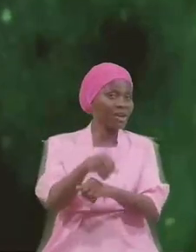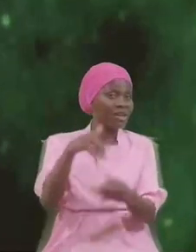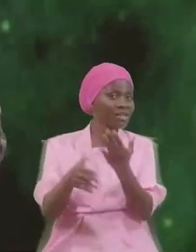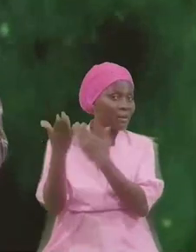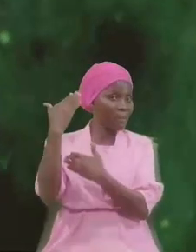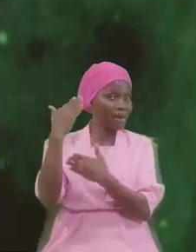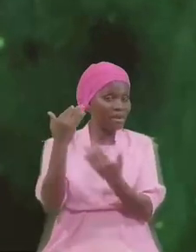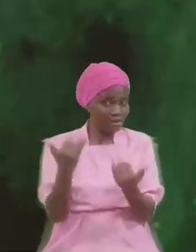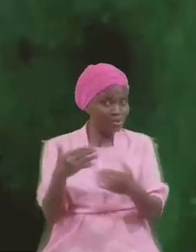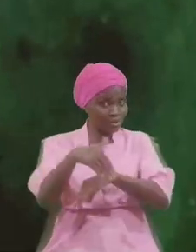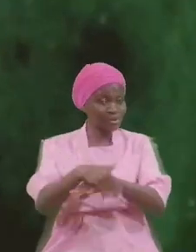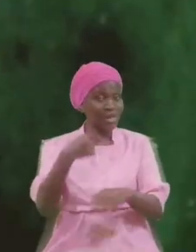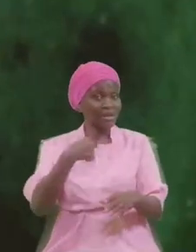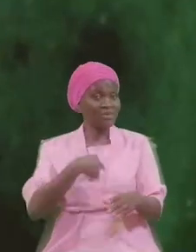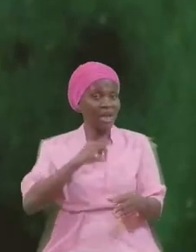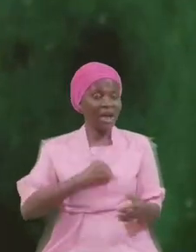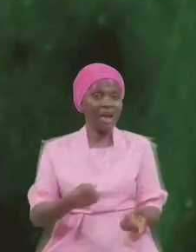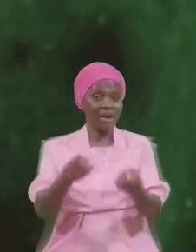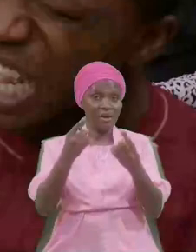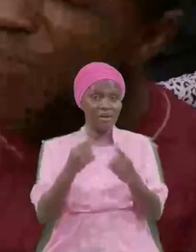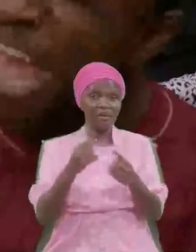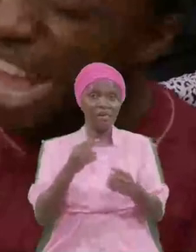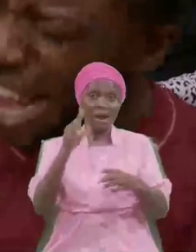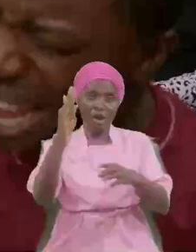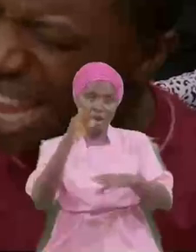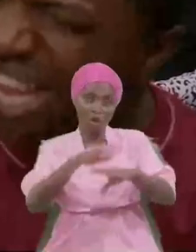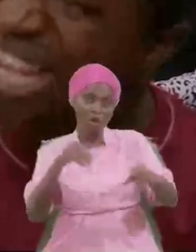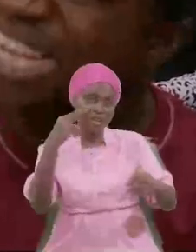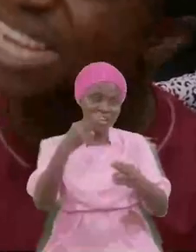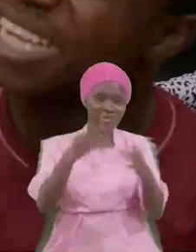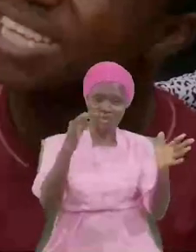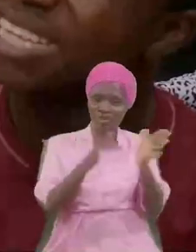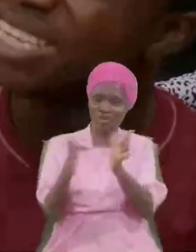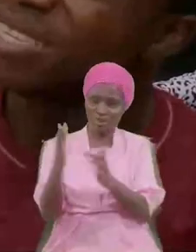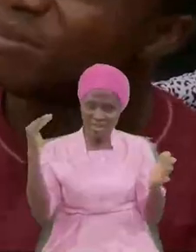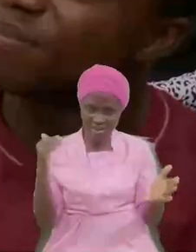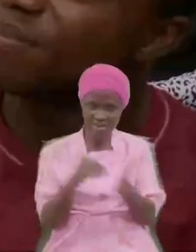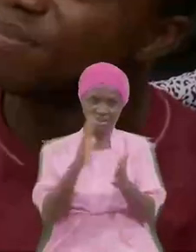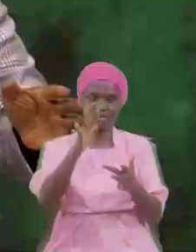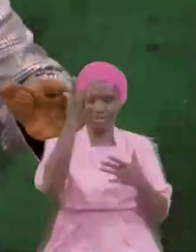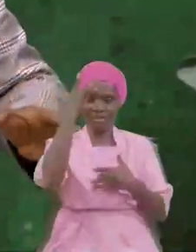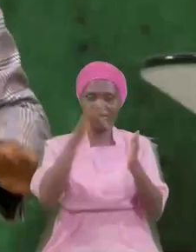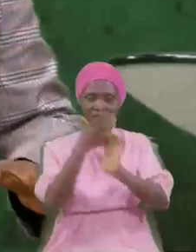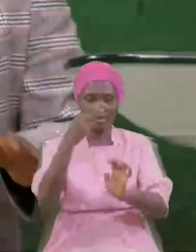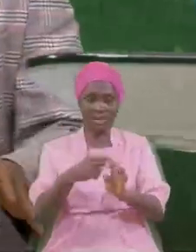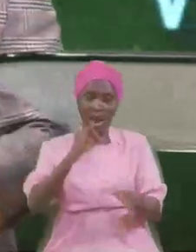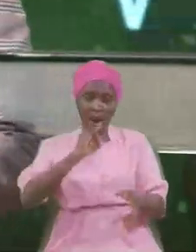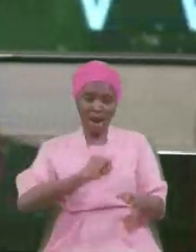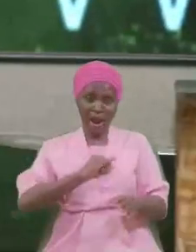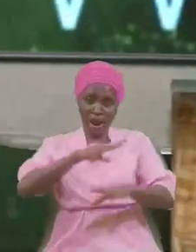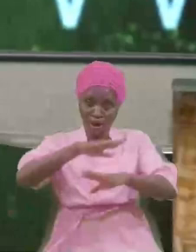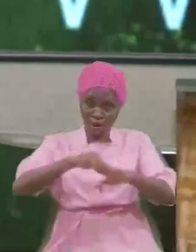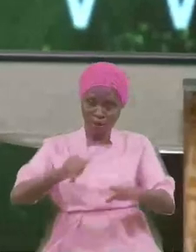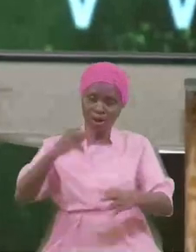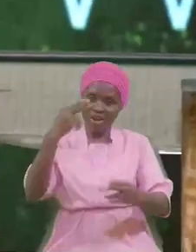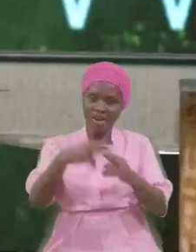soir, j'appelle le nom de Jésus sur votre maladie. J'appelle le nom de Jésus contre la